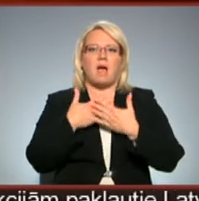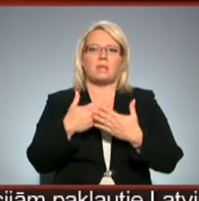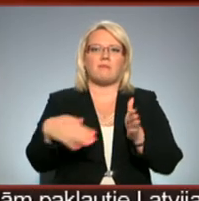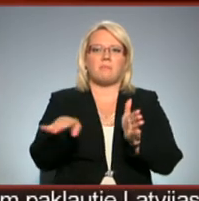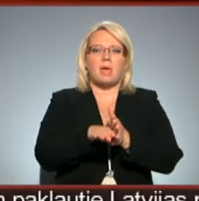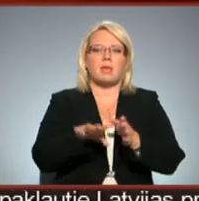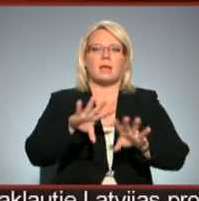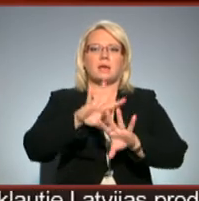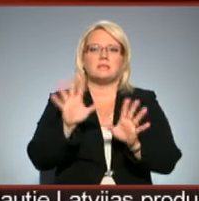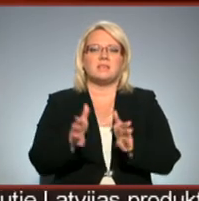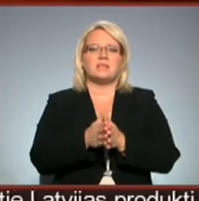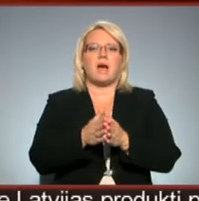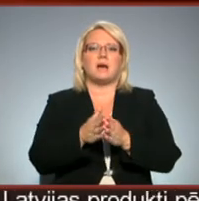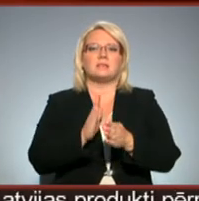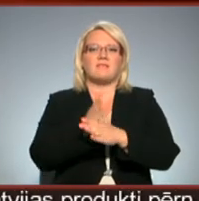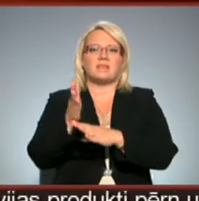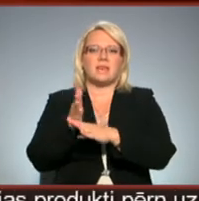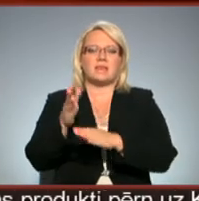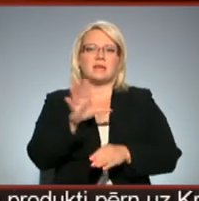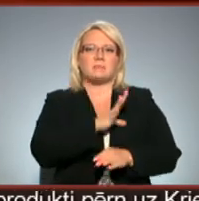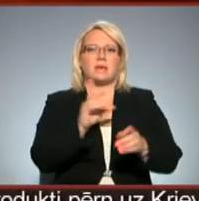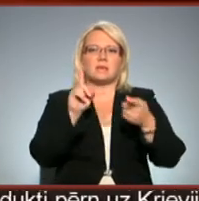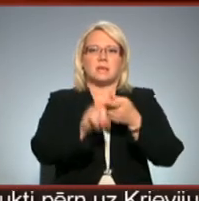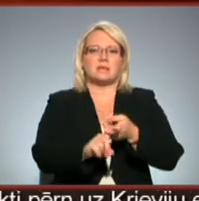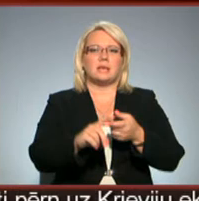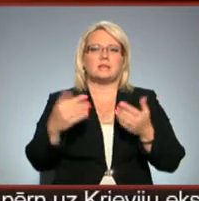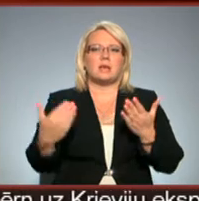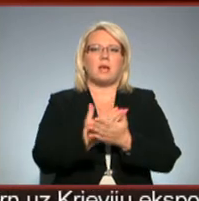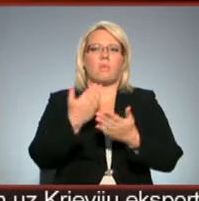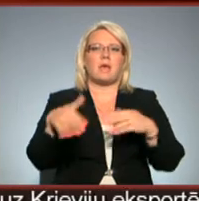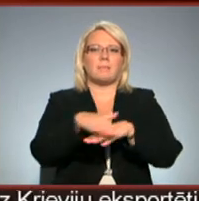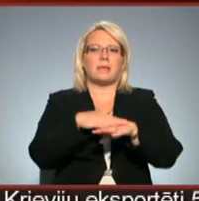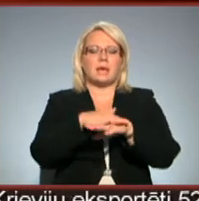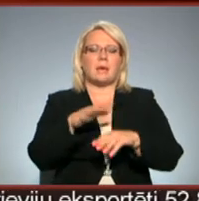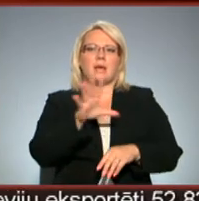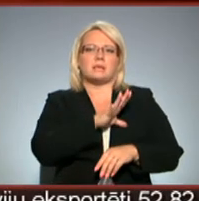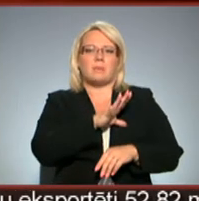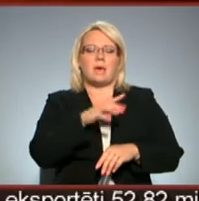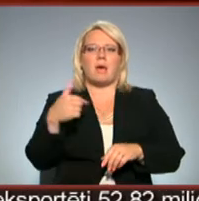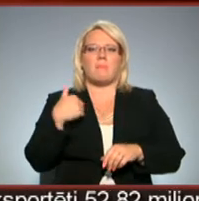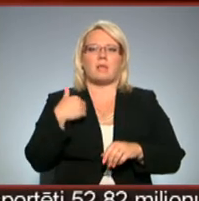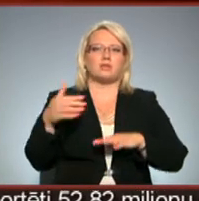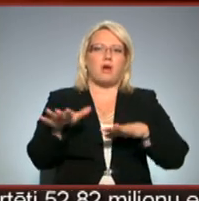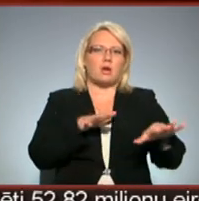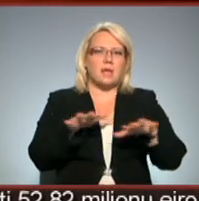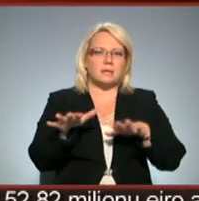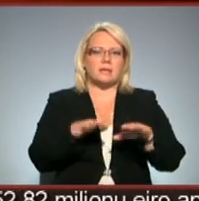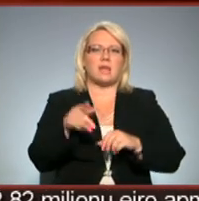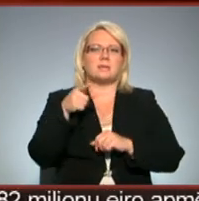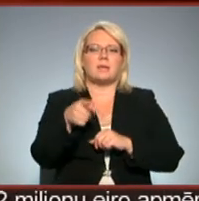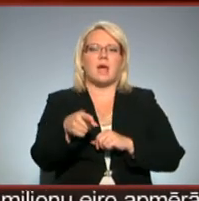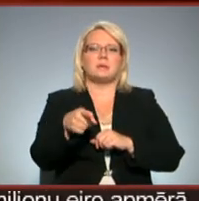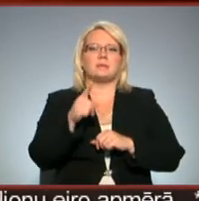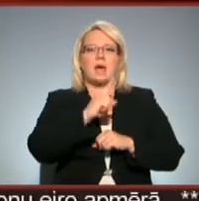tajās visās vizītēs, kas bija saistīts ar jauniem tirgiem, kas bija manas organizētas.